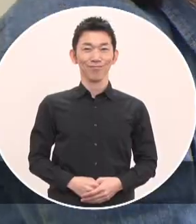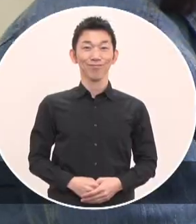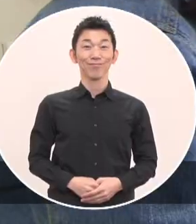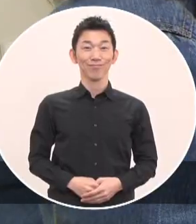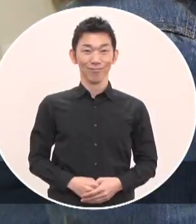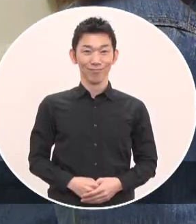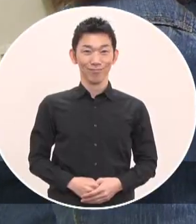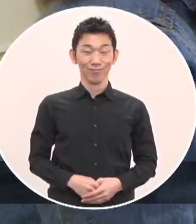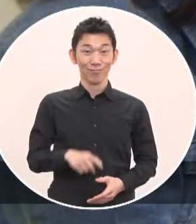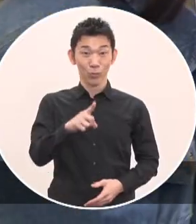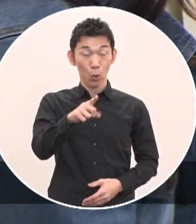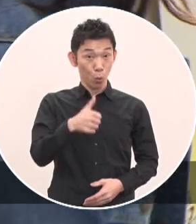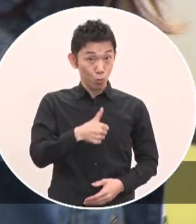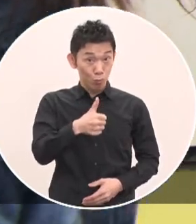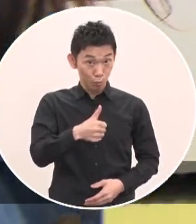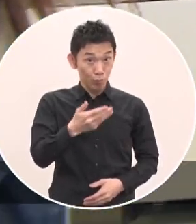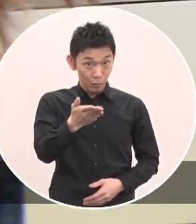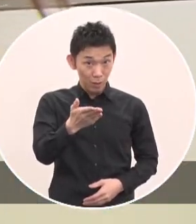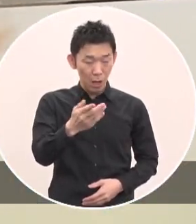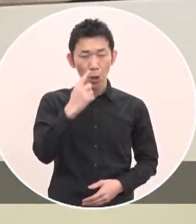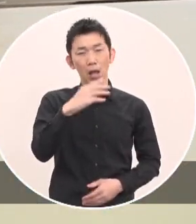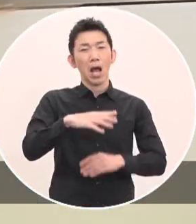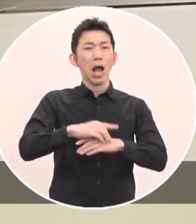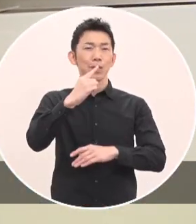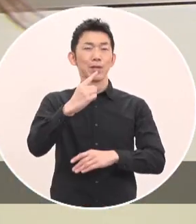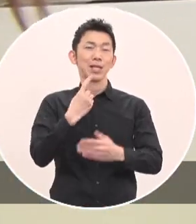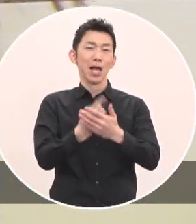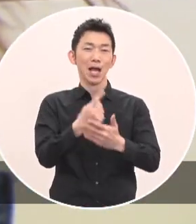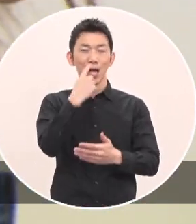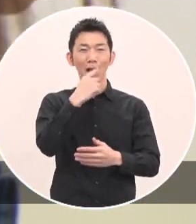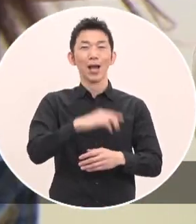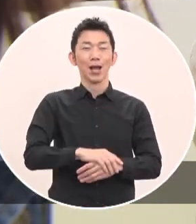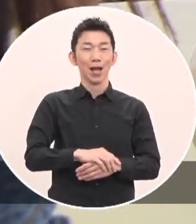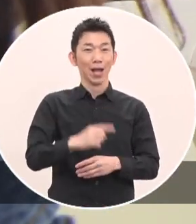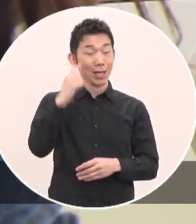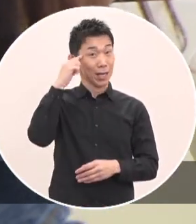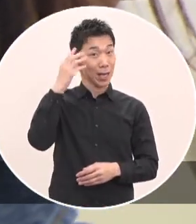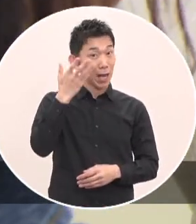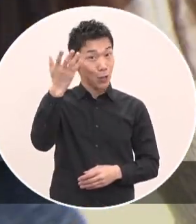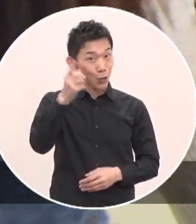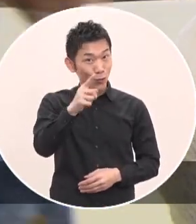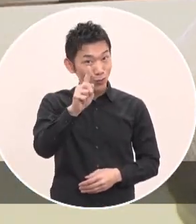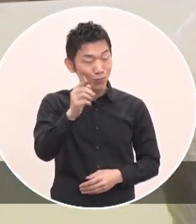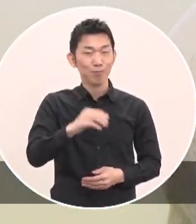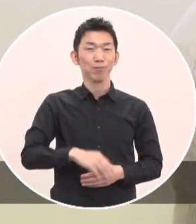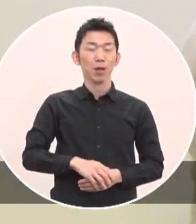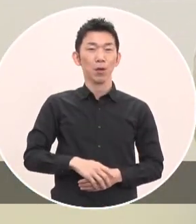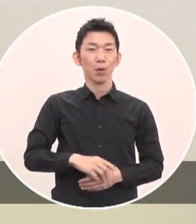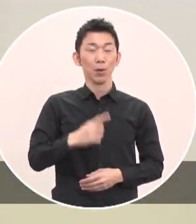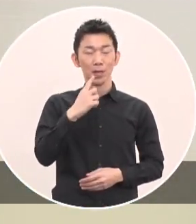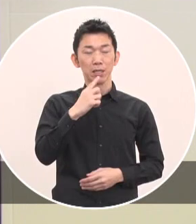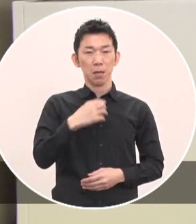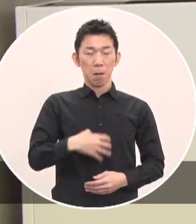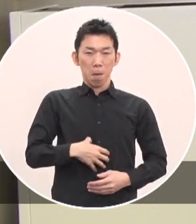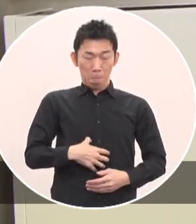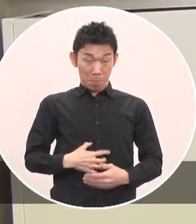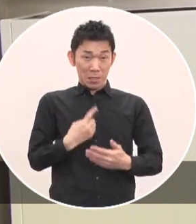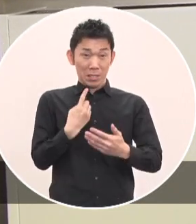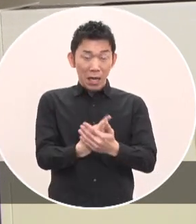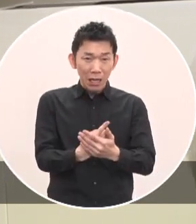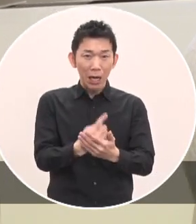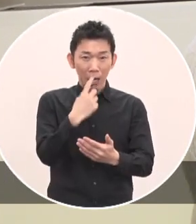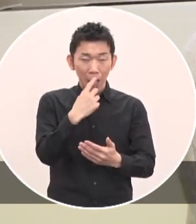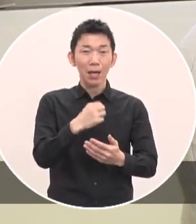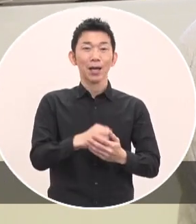半田広場よく活用されますか初めてです初めてどうですか初めて確保されて敵がいたんですけどでも